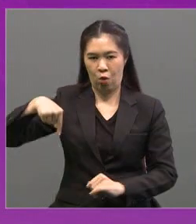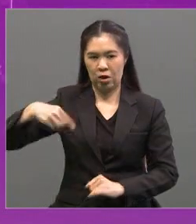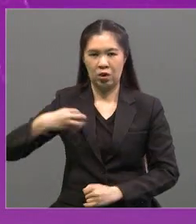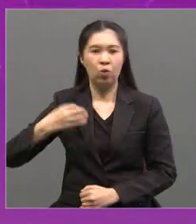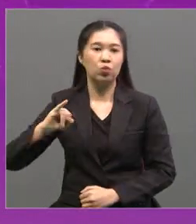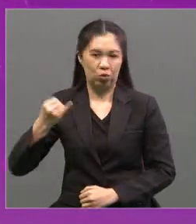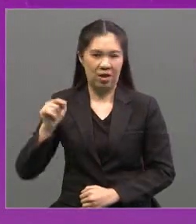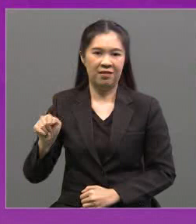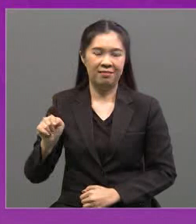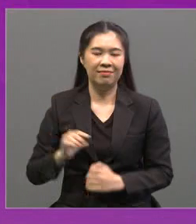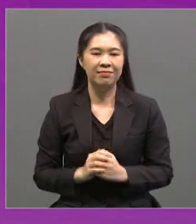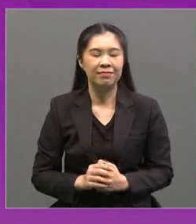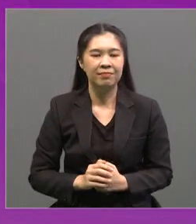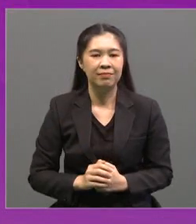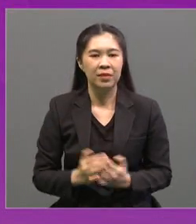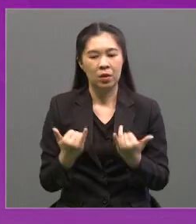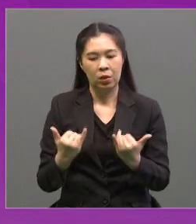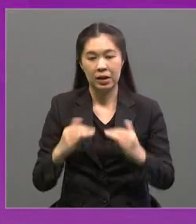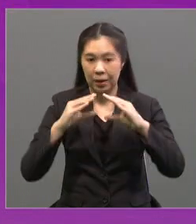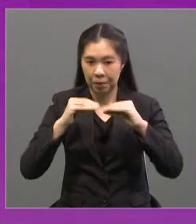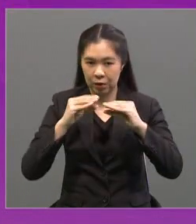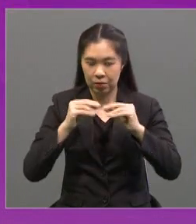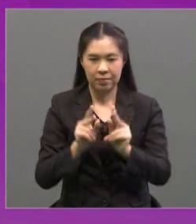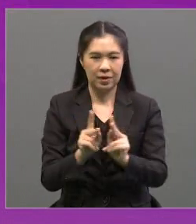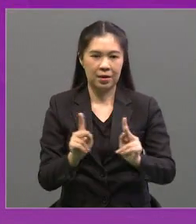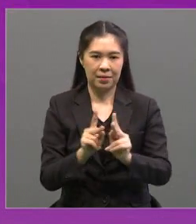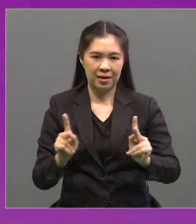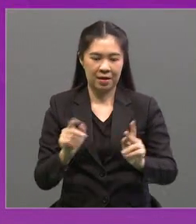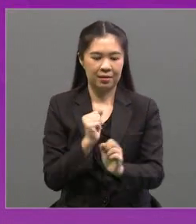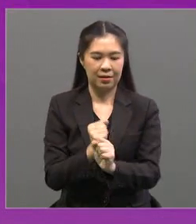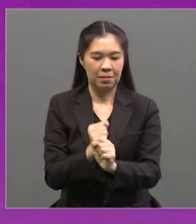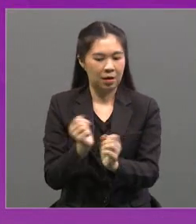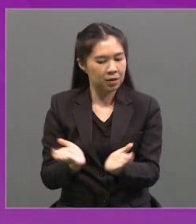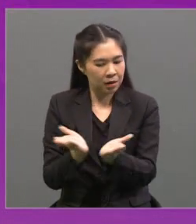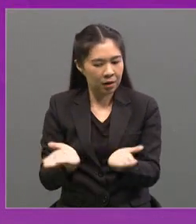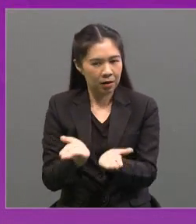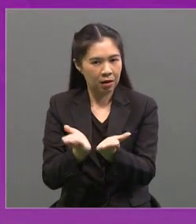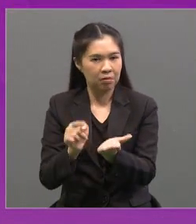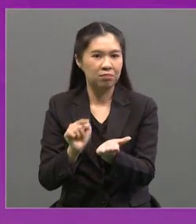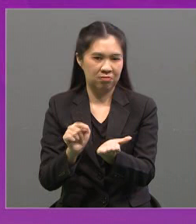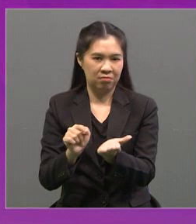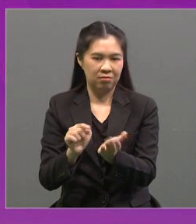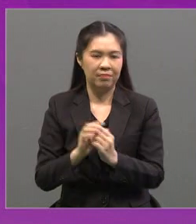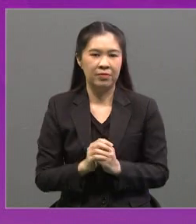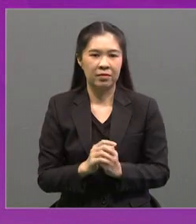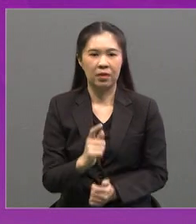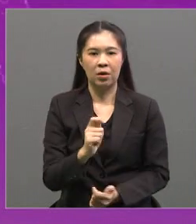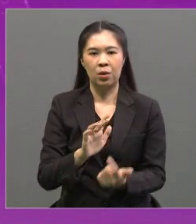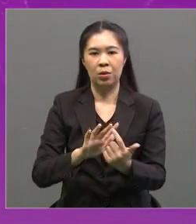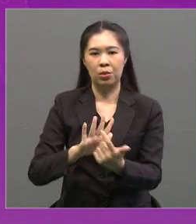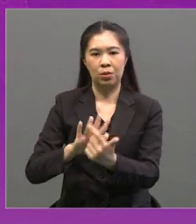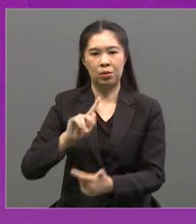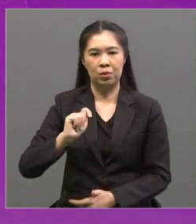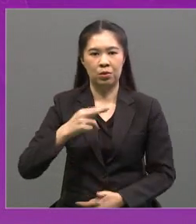ทยาลัยวันนี้ครับมีการประชุมคณะกรรมการทำงานขับเคลื่อนการยุติข้อพิพาทอุเทรนถวายเขา